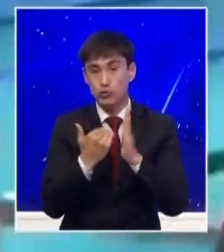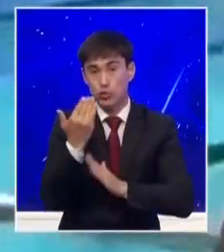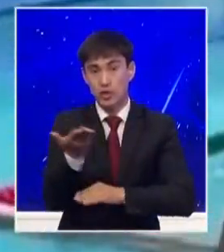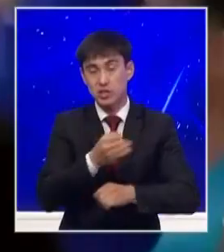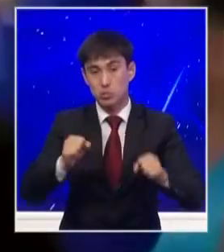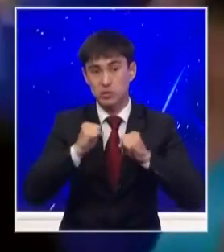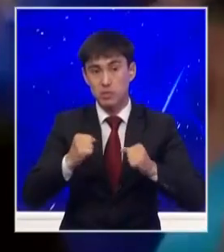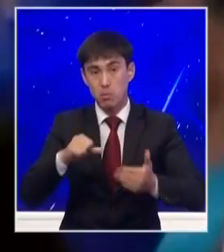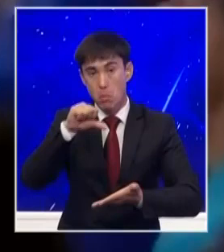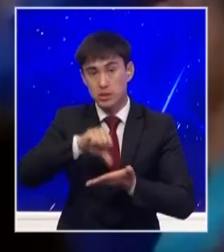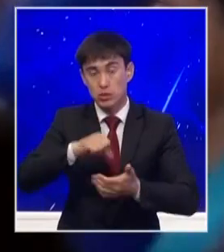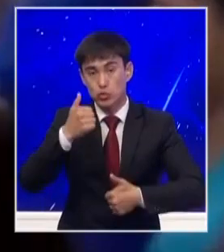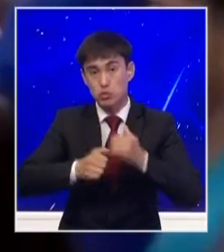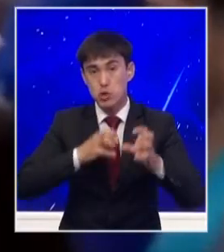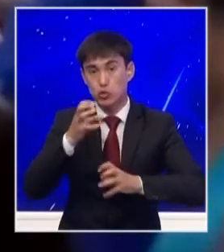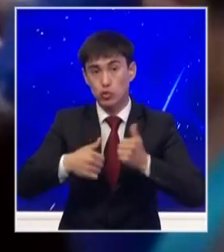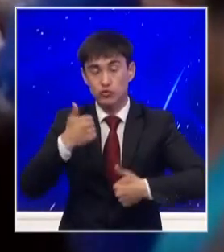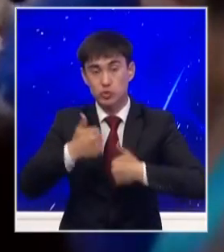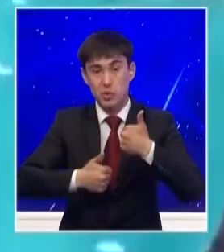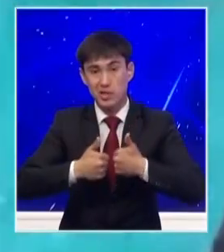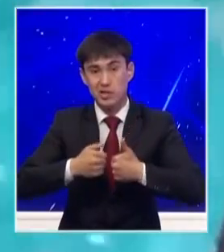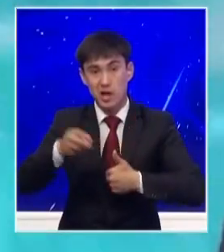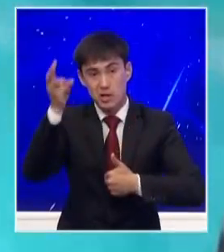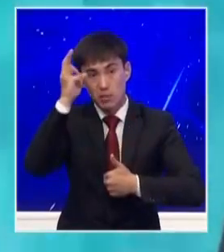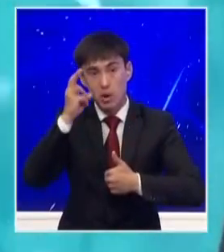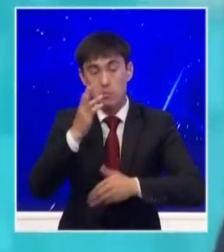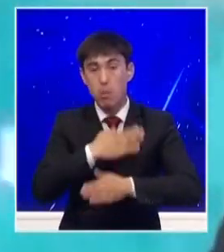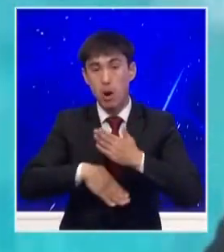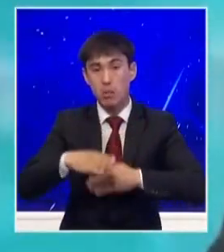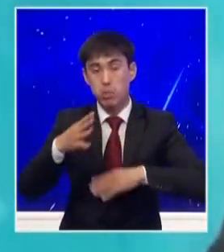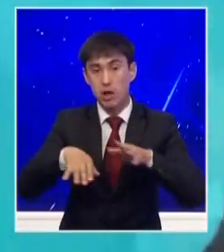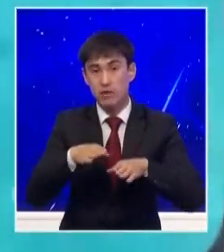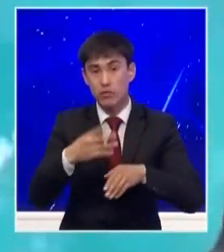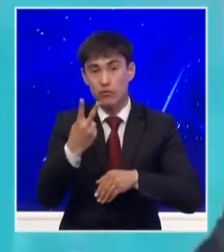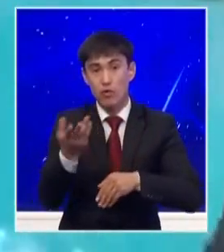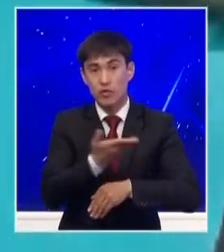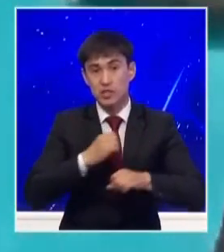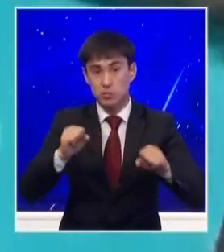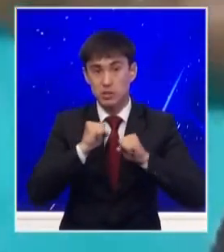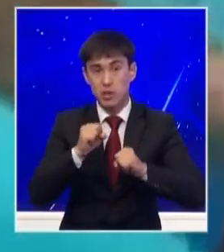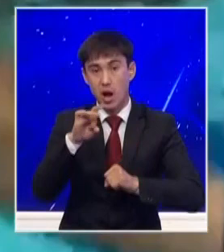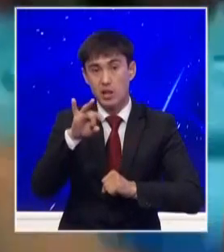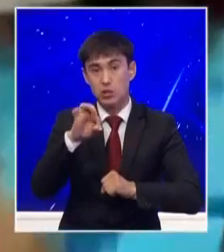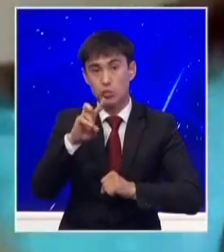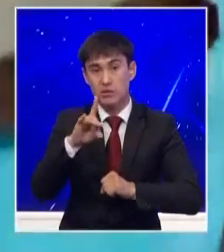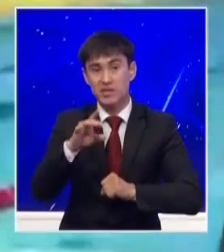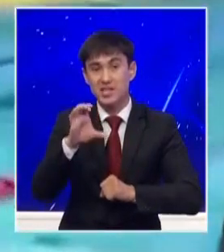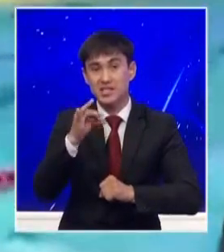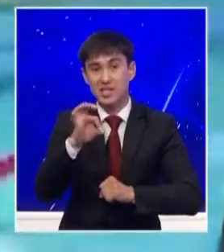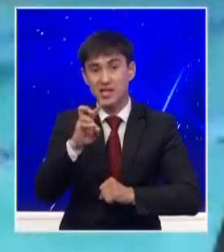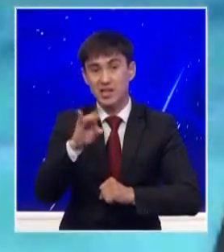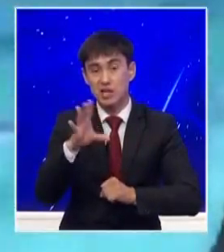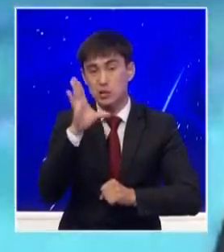спортсмены – постоянные участники международного чемпионата Германии по пароплаванию. Двое наших атлетов, Алина Дубинина и Сергей